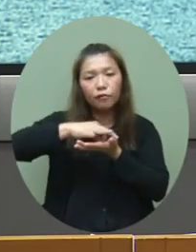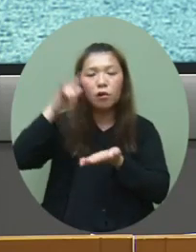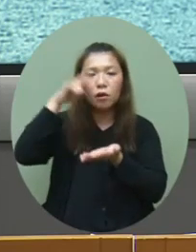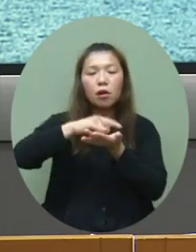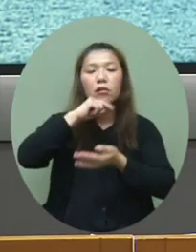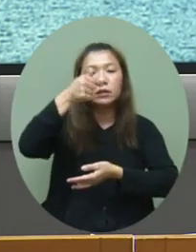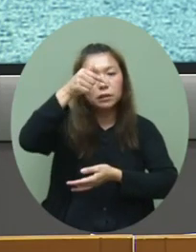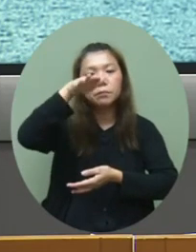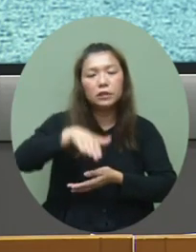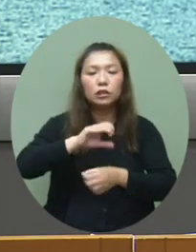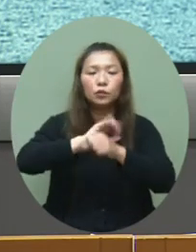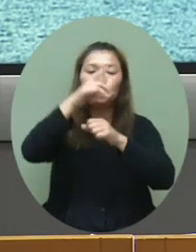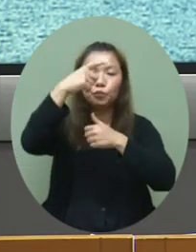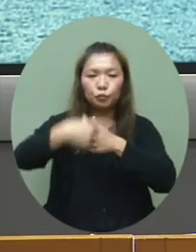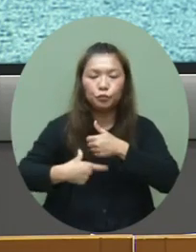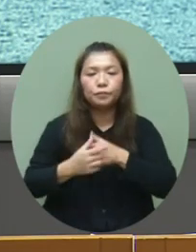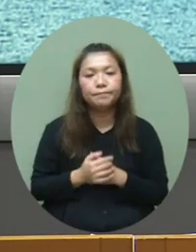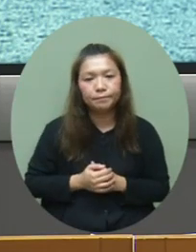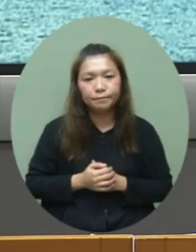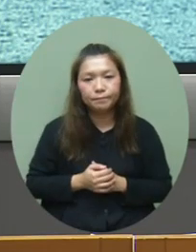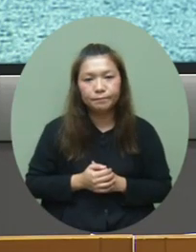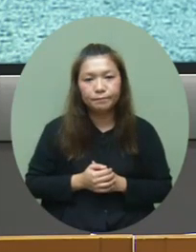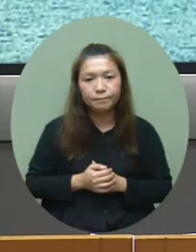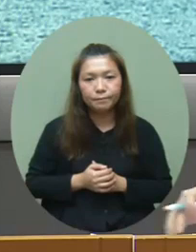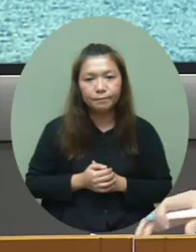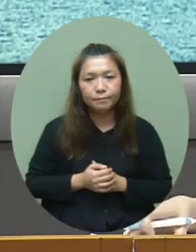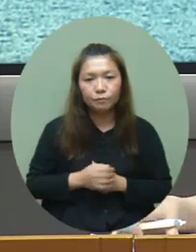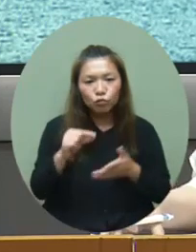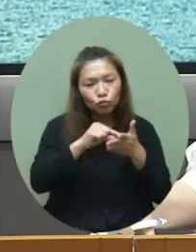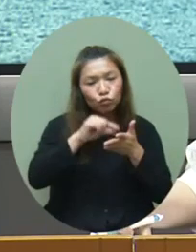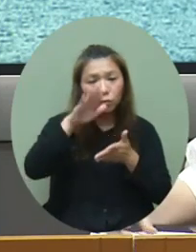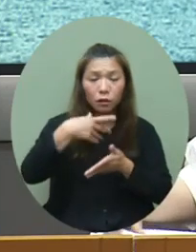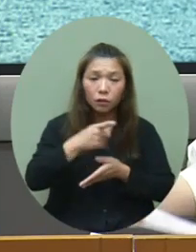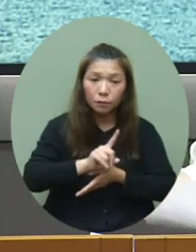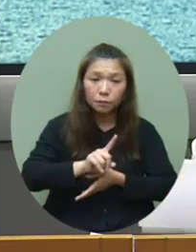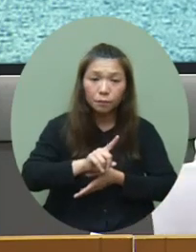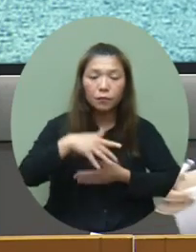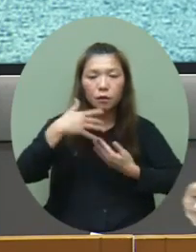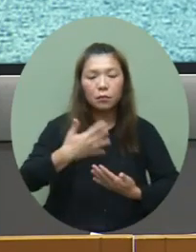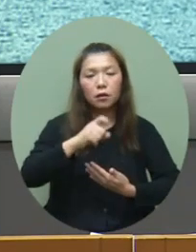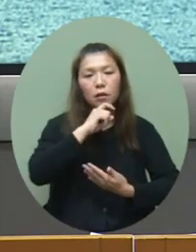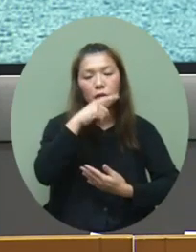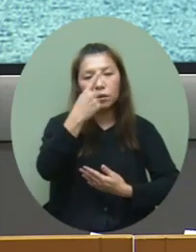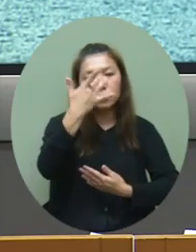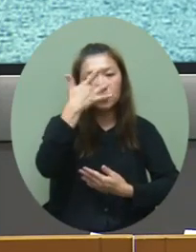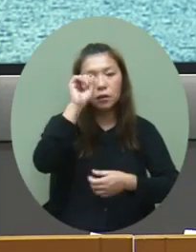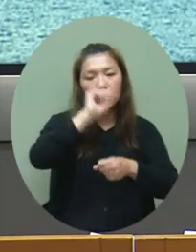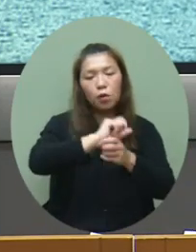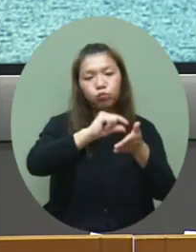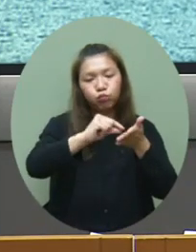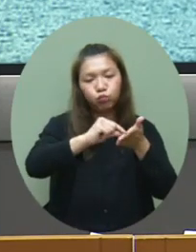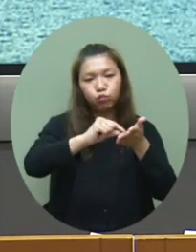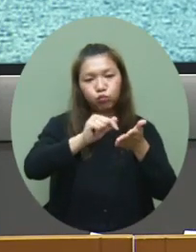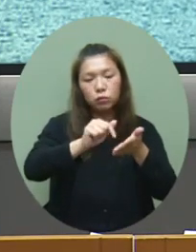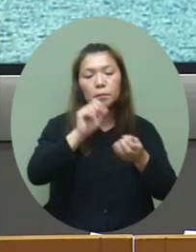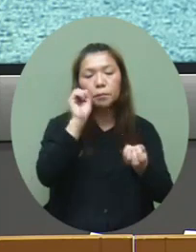過10個或者等於10個個案。咁院舍方面咧，今日都有一間新嘅院舍咧，係